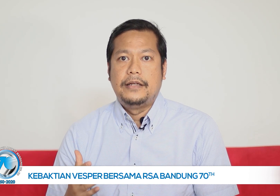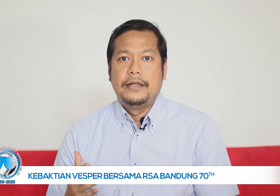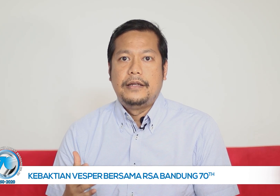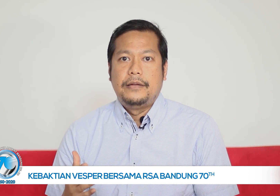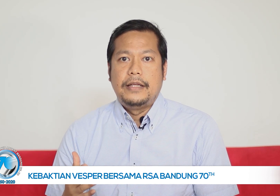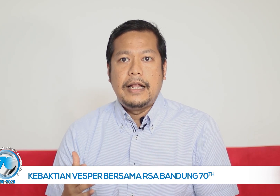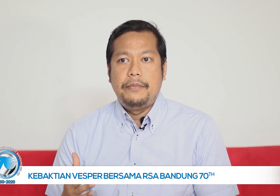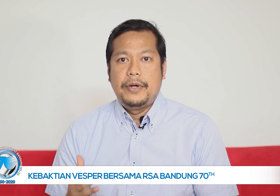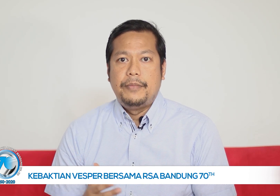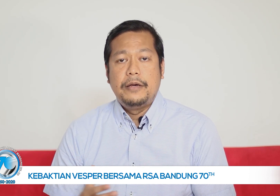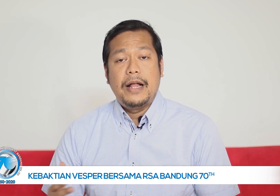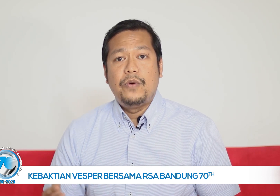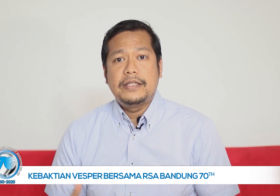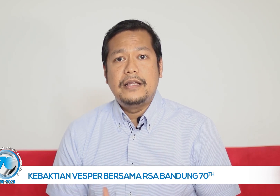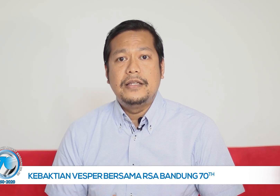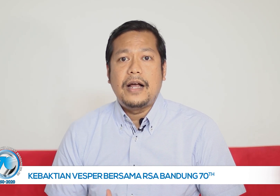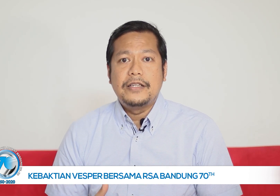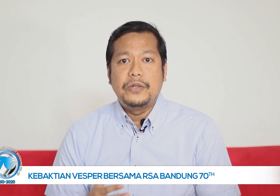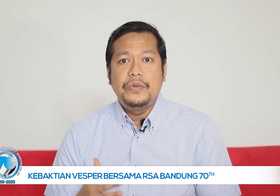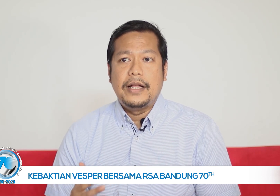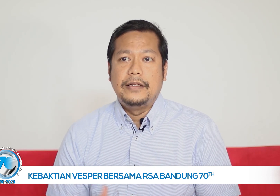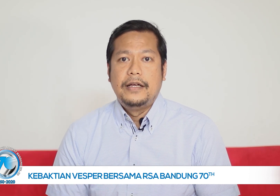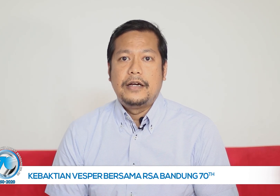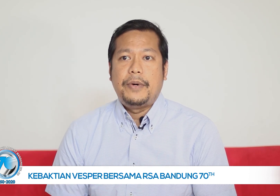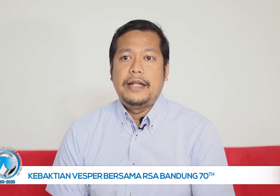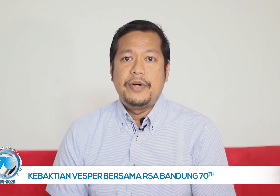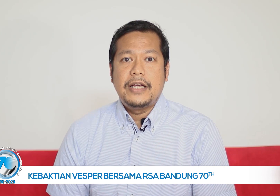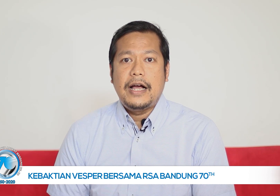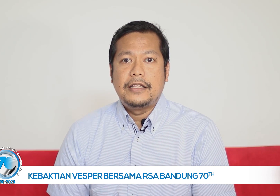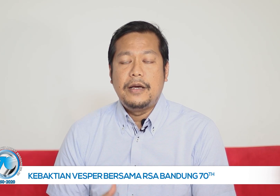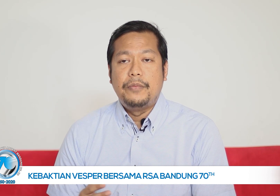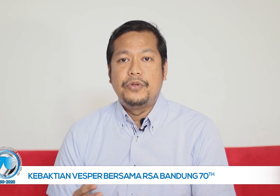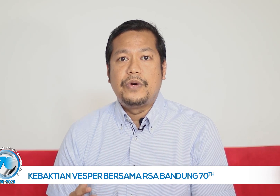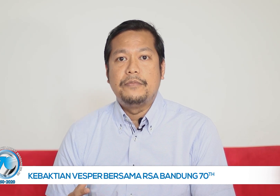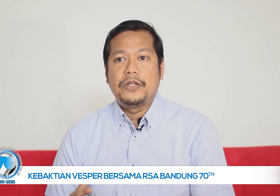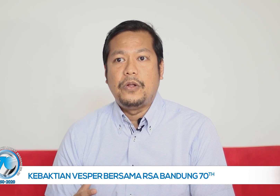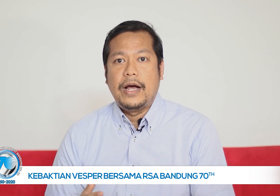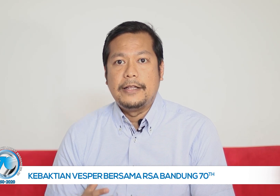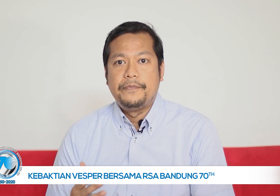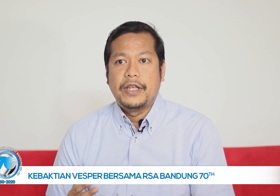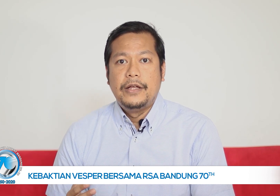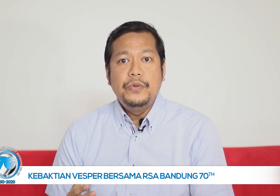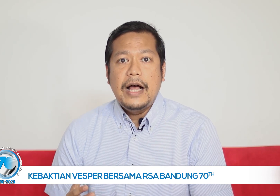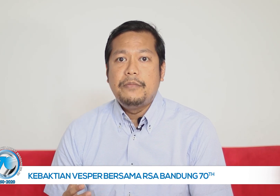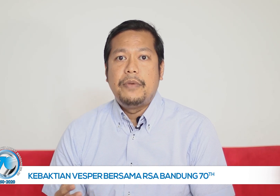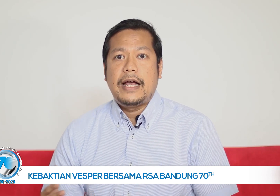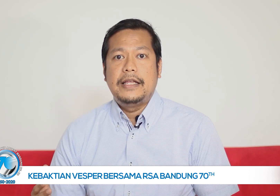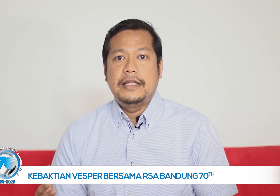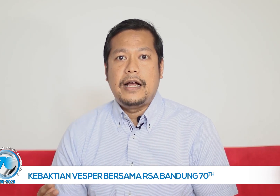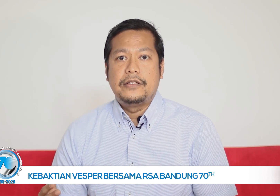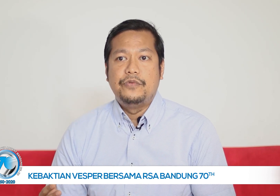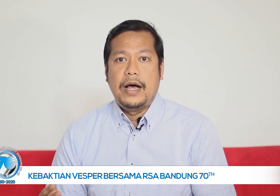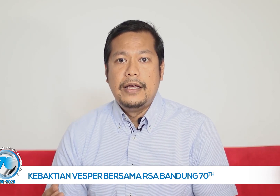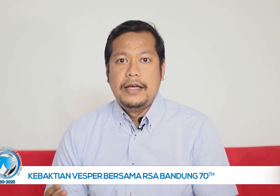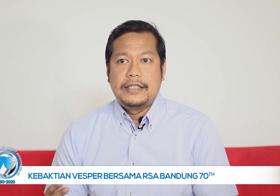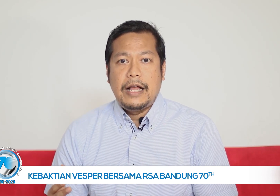penginjilan dalam menyebarluaskan cinta kasih Tuhan kepada masyarakat yang membutuhkan pertolongan. Tuhan memberkati